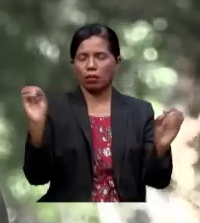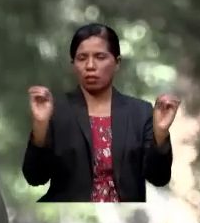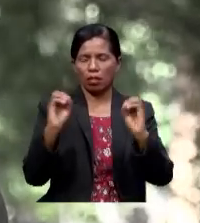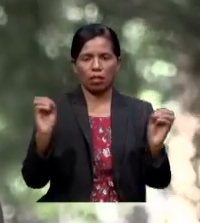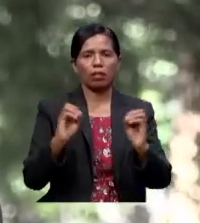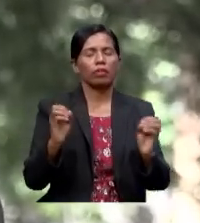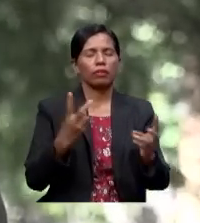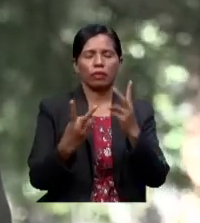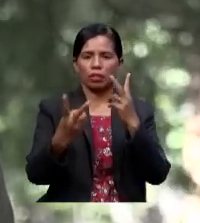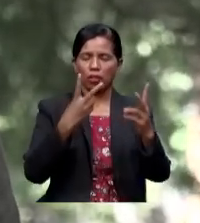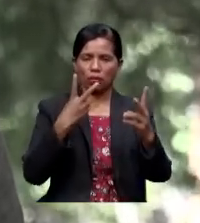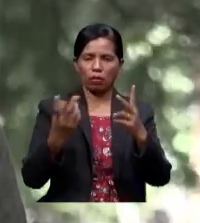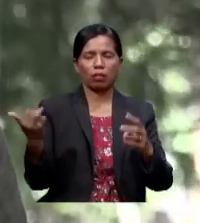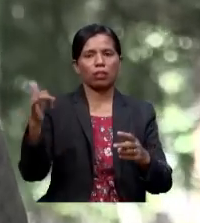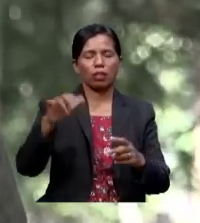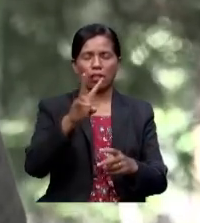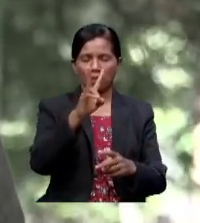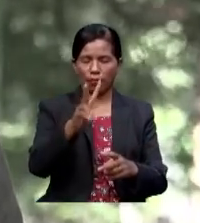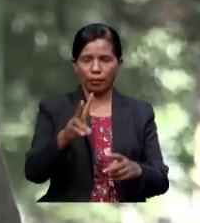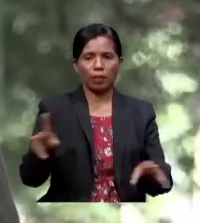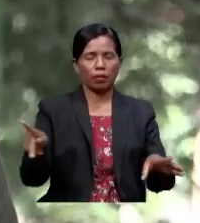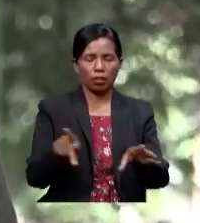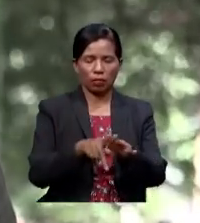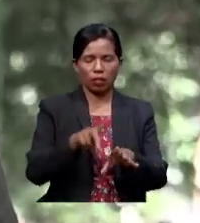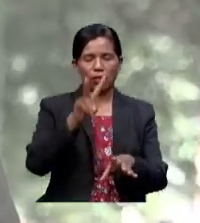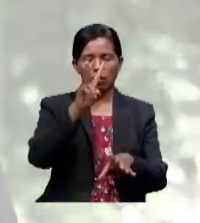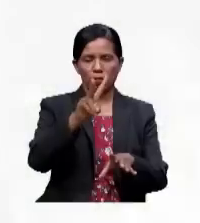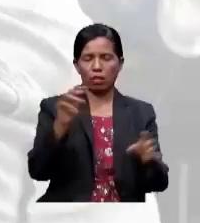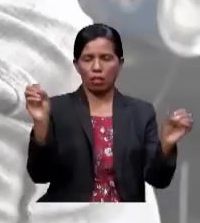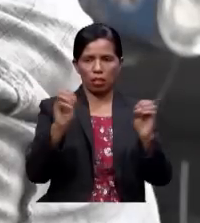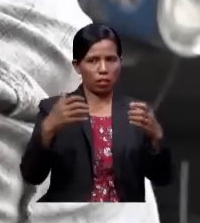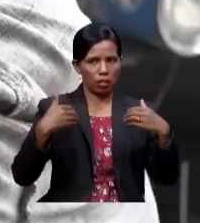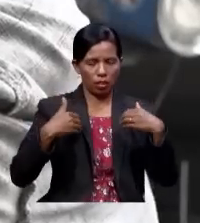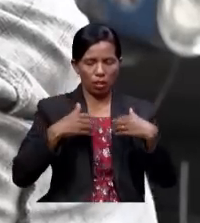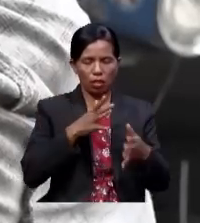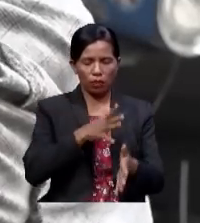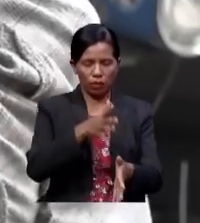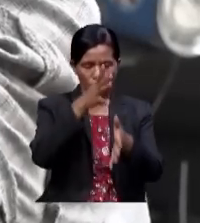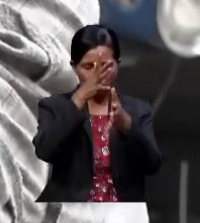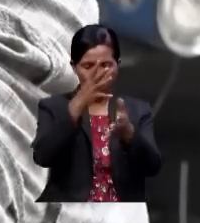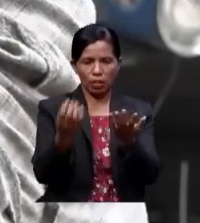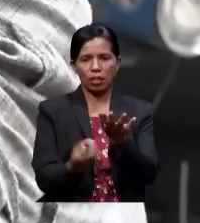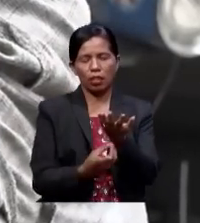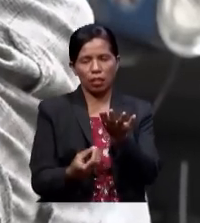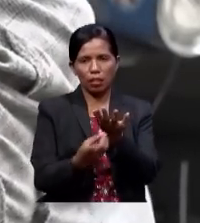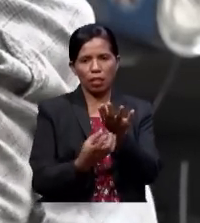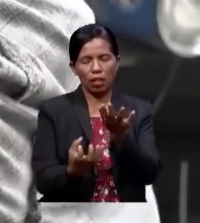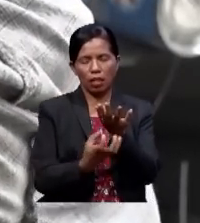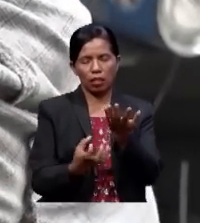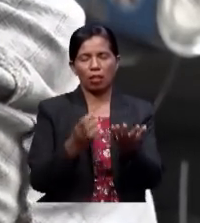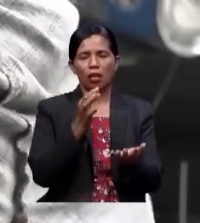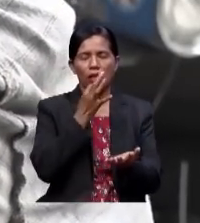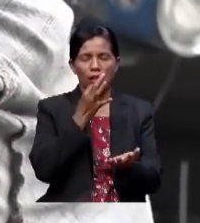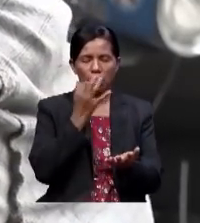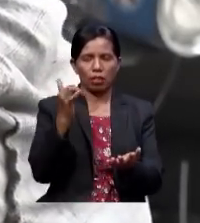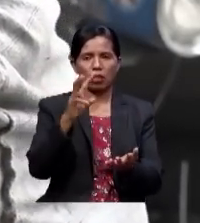sirne rua. Ho presença marito nia mba sirna in rua la ia ona, avo Maria te rasika hang sirna in rua hang.